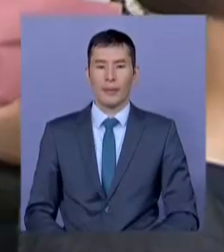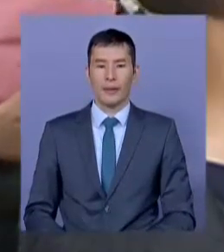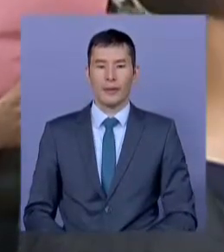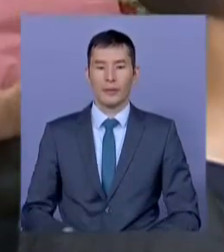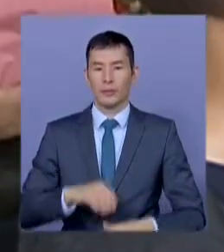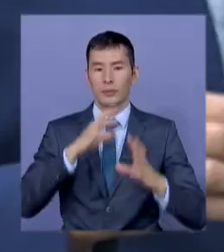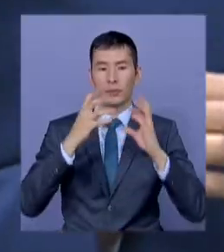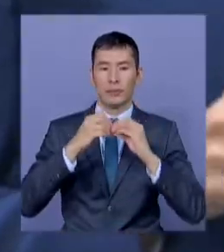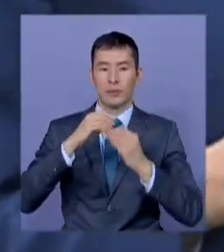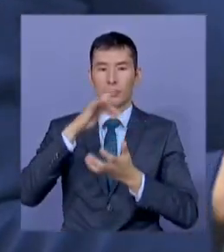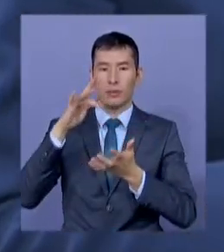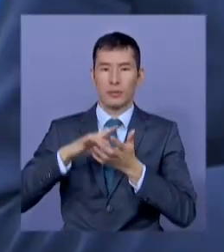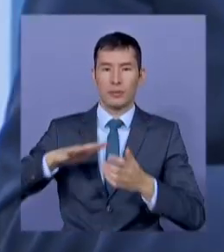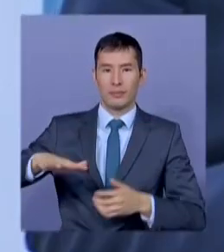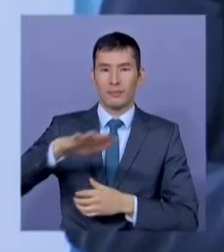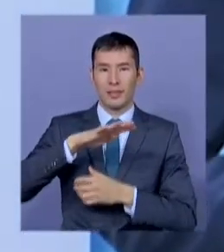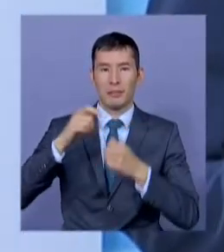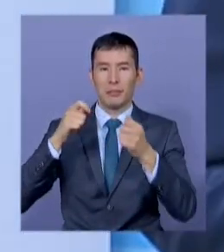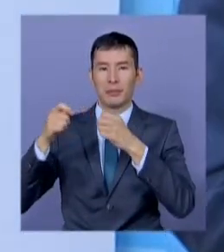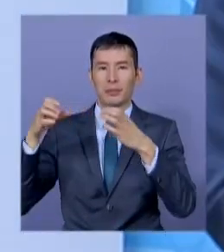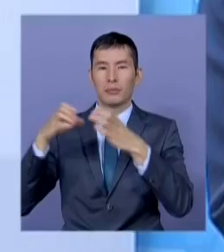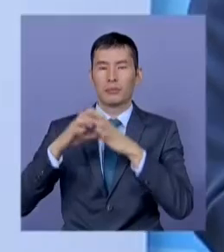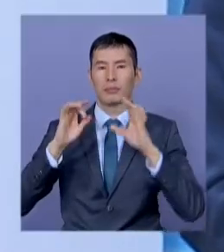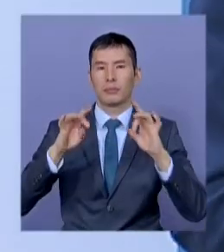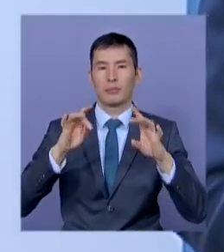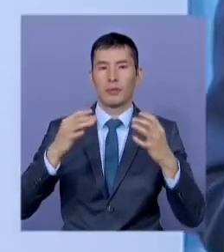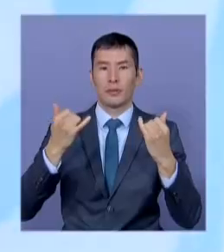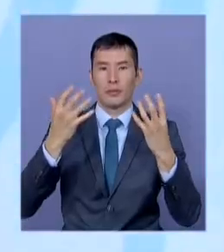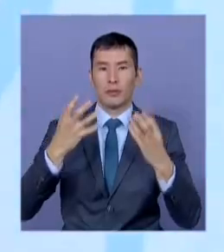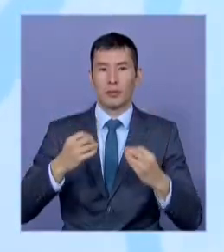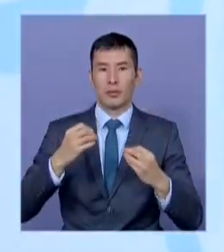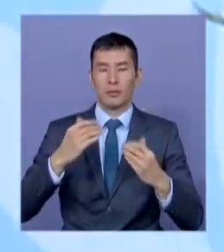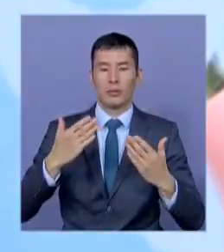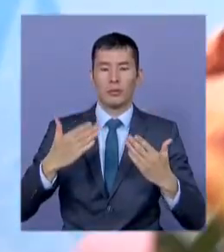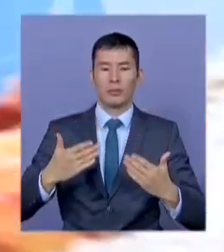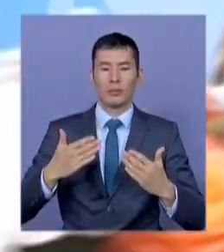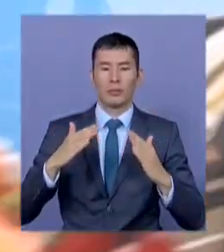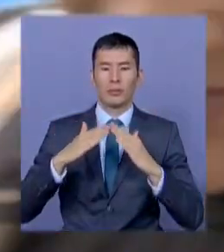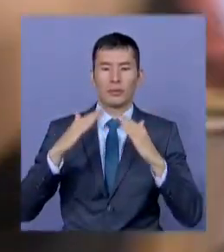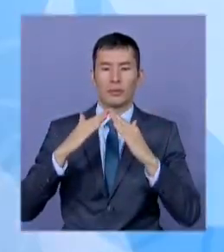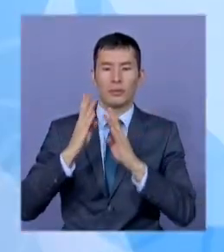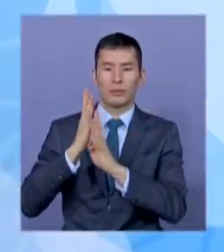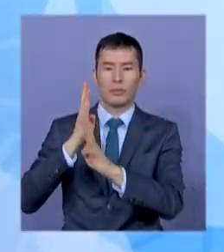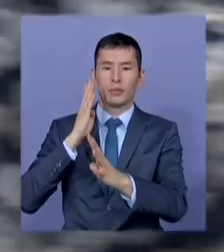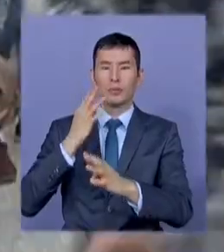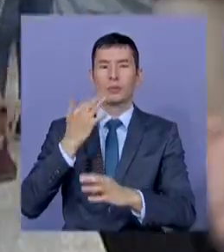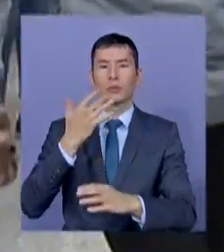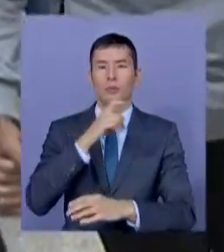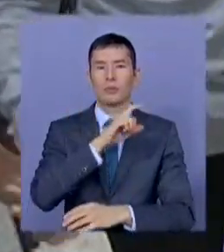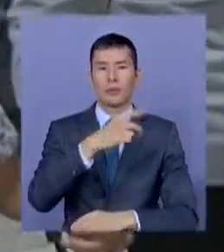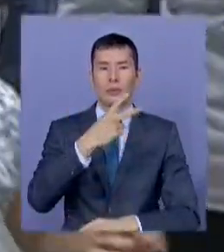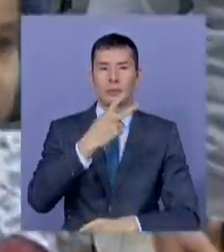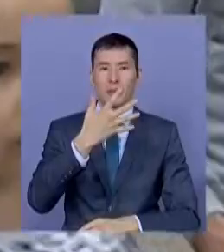Жалпы қаланың тұрғын үй саясаты басқармасының ақпараты бойынша бүгінгі күні тұрғын үйге зәру 25 мың азамат кезекте тұр.